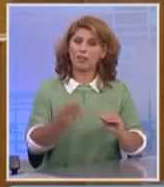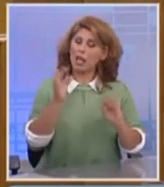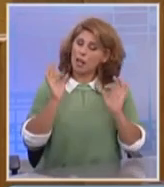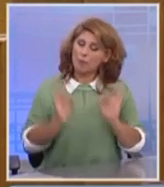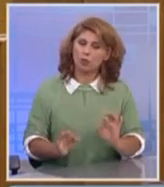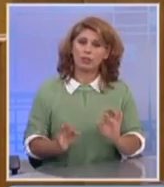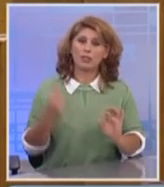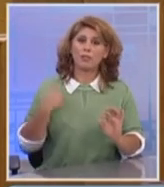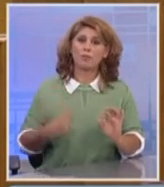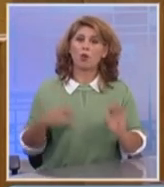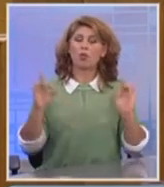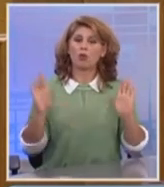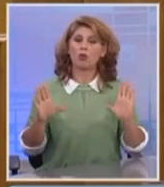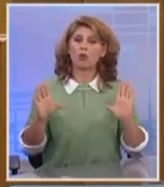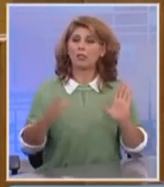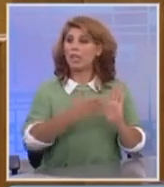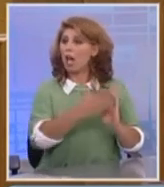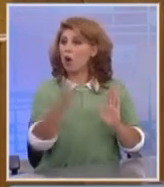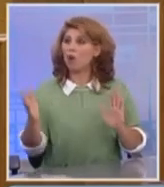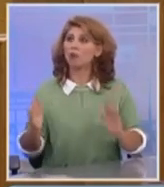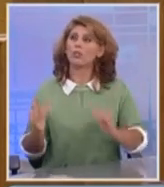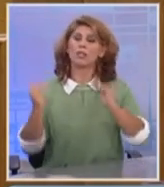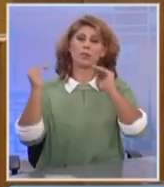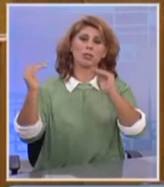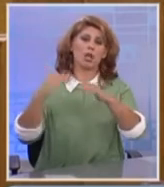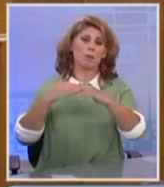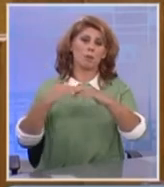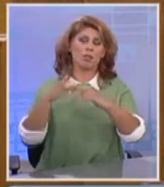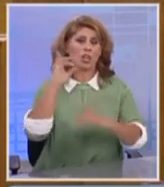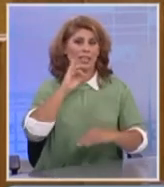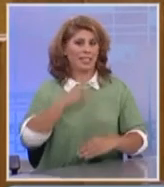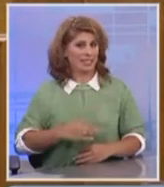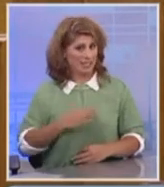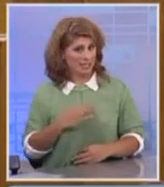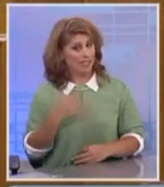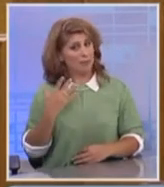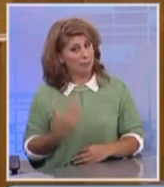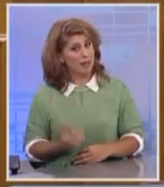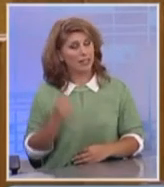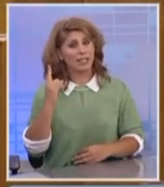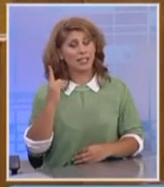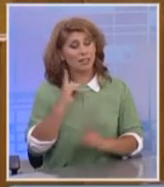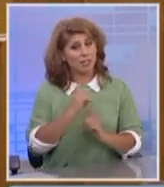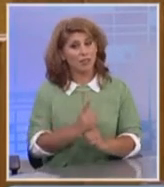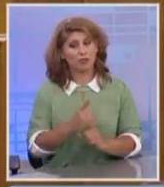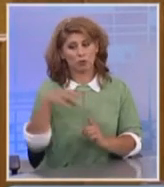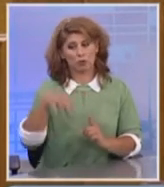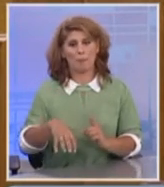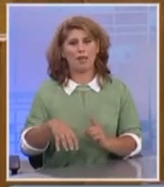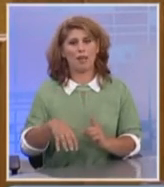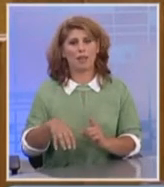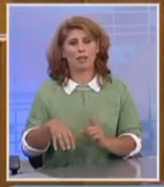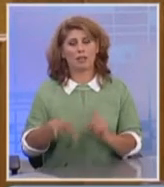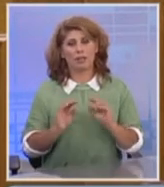δημόσια και δωρεάν για όλους και σε υψηλό επίπεδο. Κυρίες και κύριοι, υπάρχει και ένας ιδιαίτερος τομέας στην